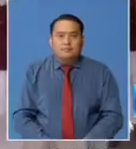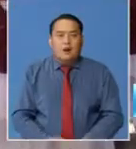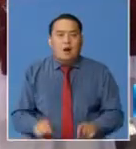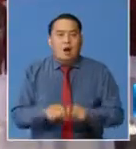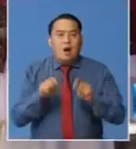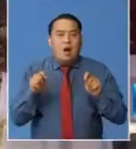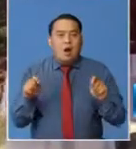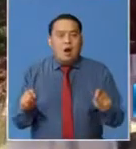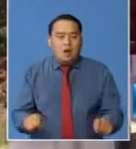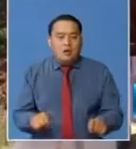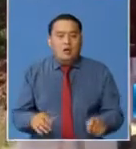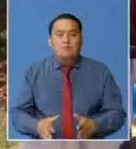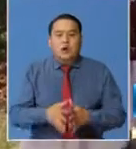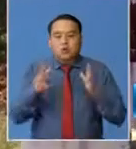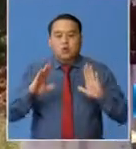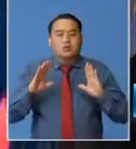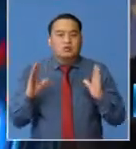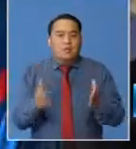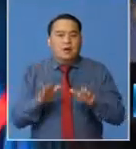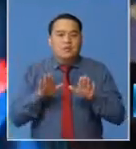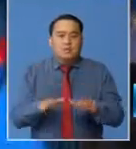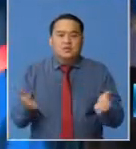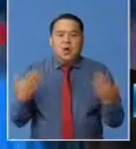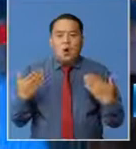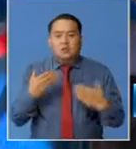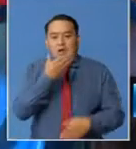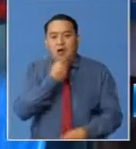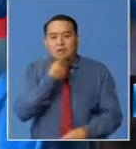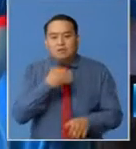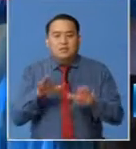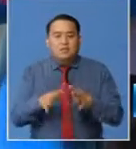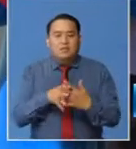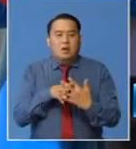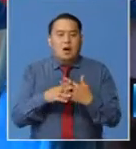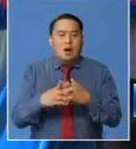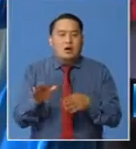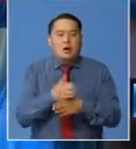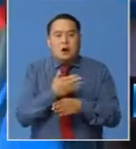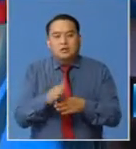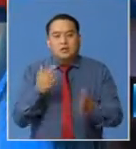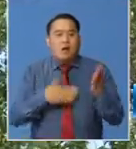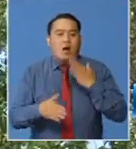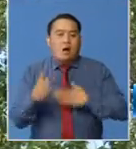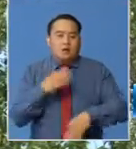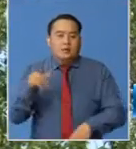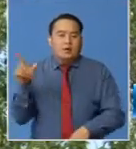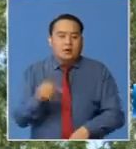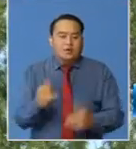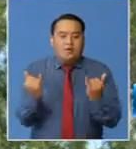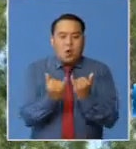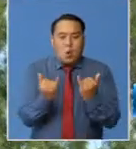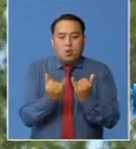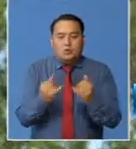Открытие парка для алгабасовцев – большое событие. Место отдыха станет достопримечательностью аула. Разделить радость вместе с сельчанами приехали гости